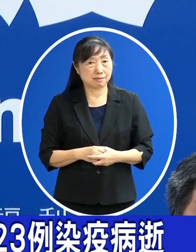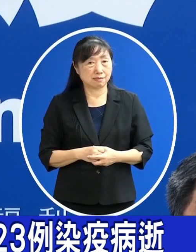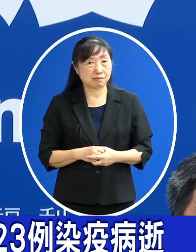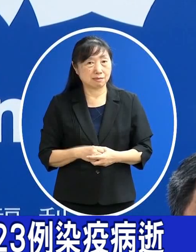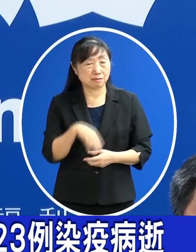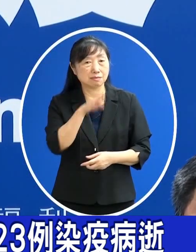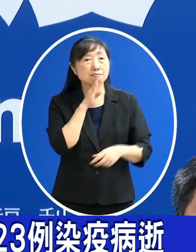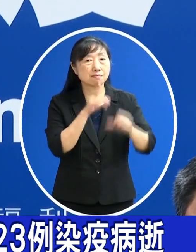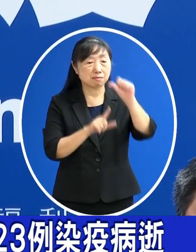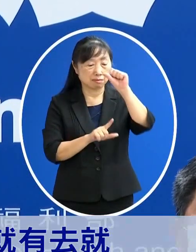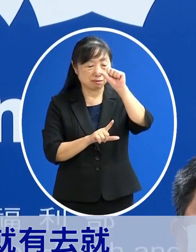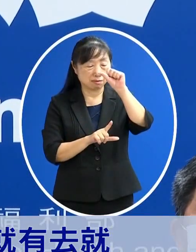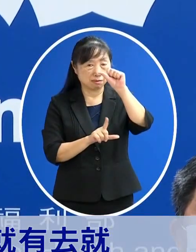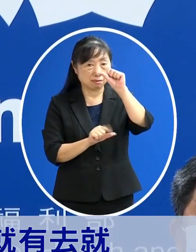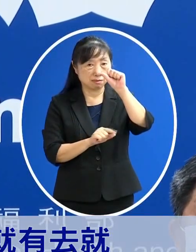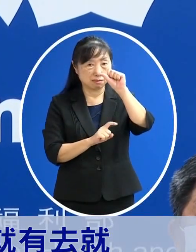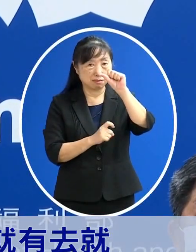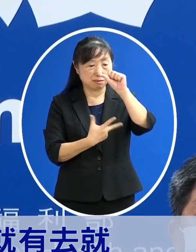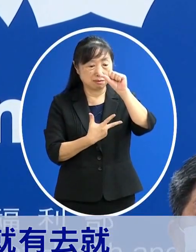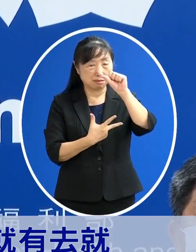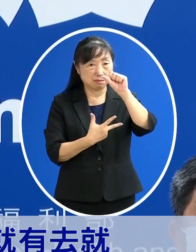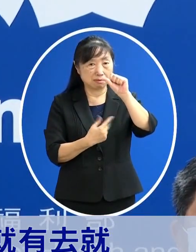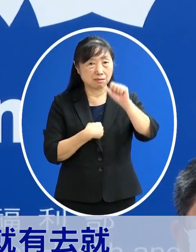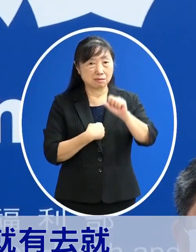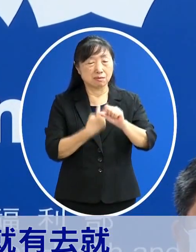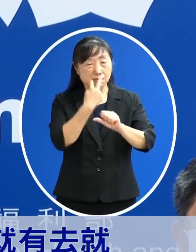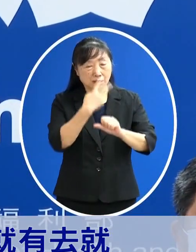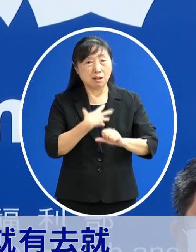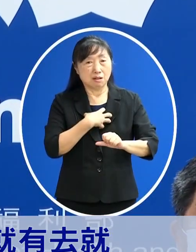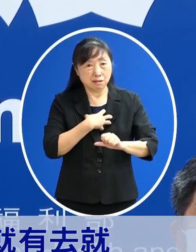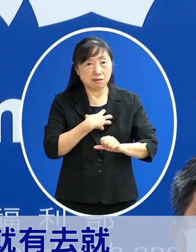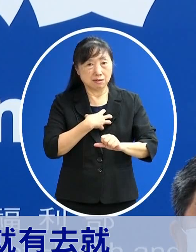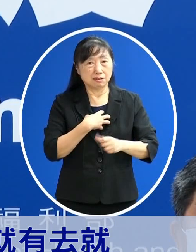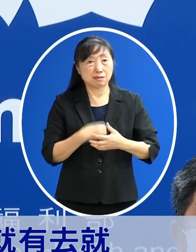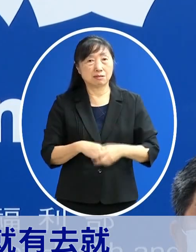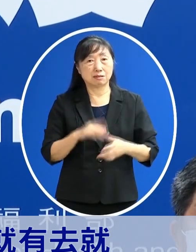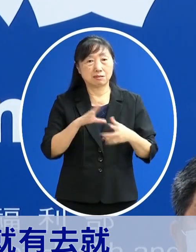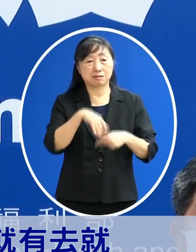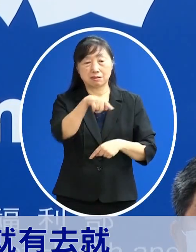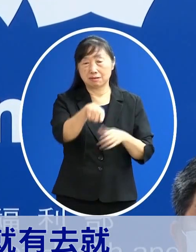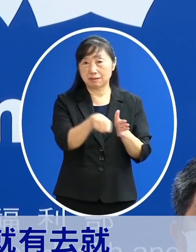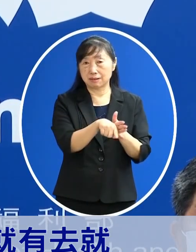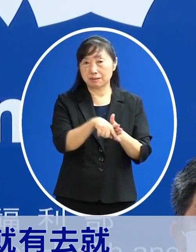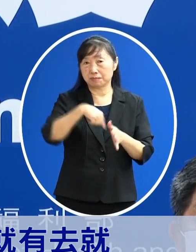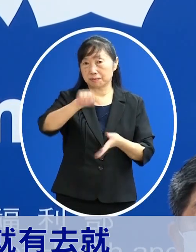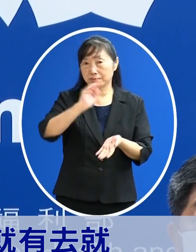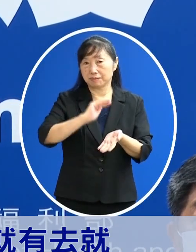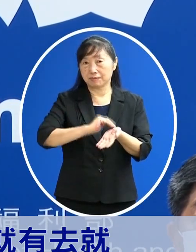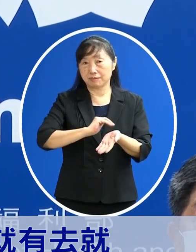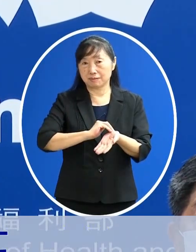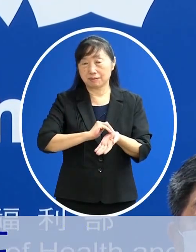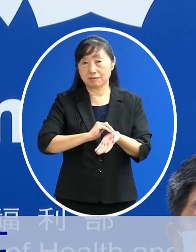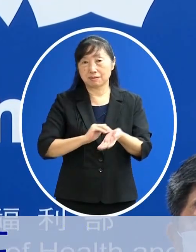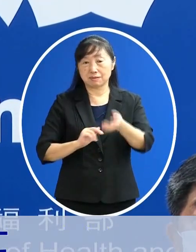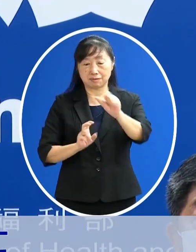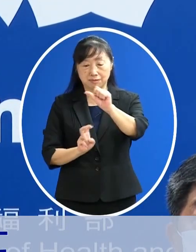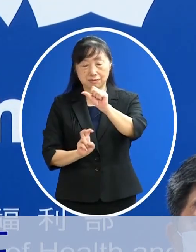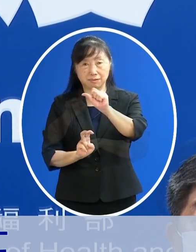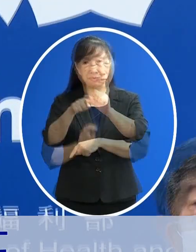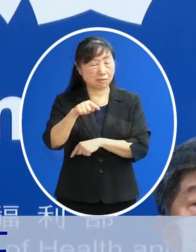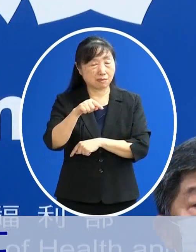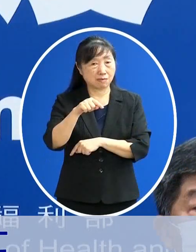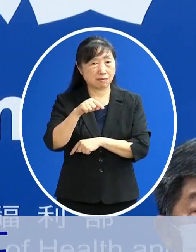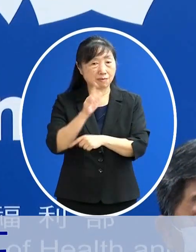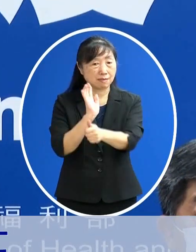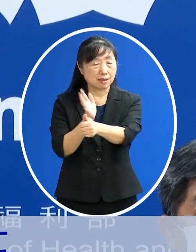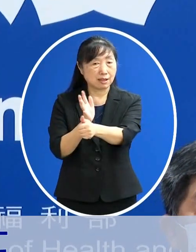史。 5月17号有呼吸喘，所以当时就有去就医，但到5月20号死